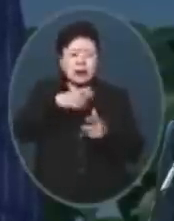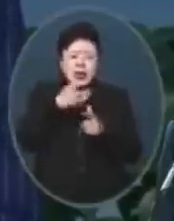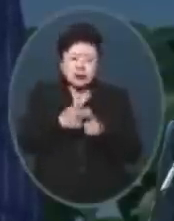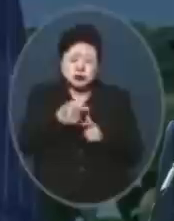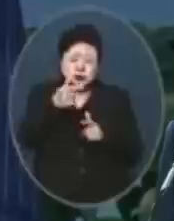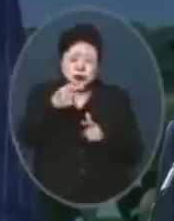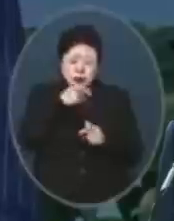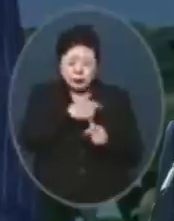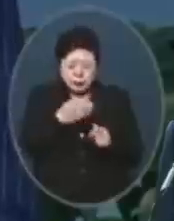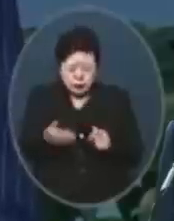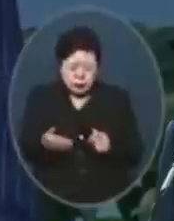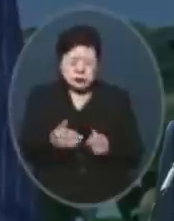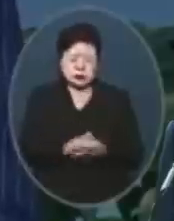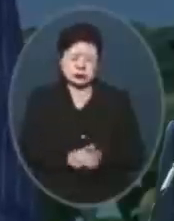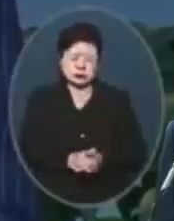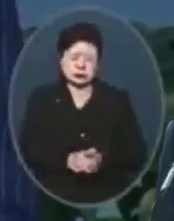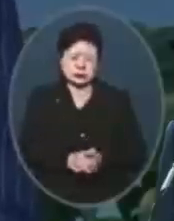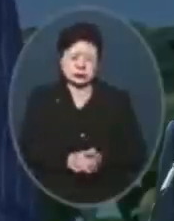피를